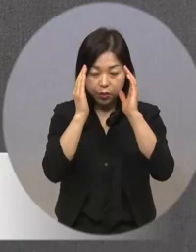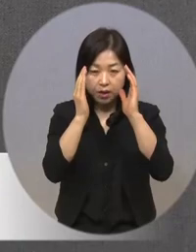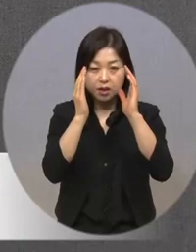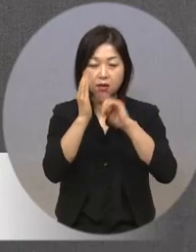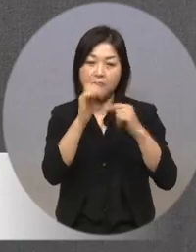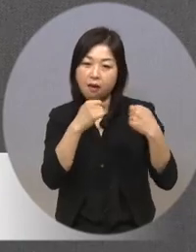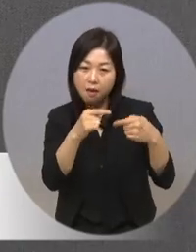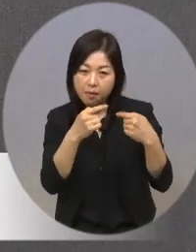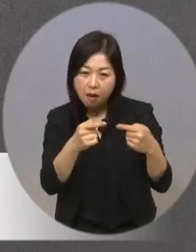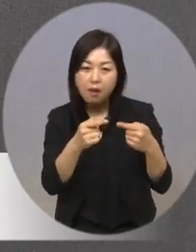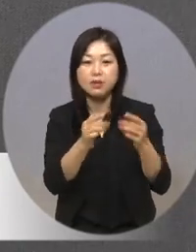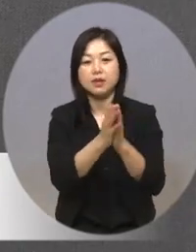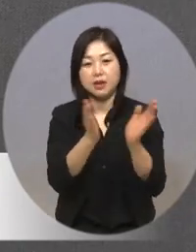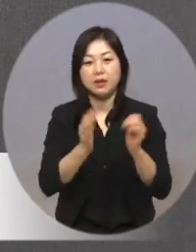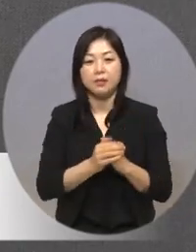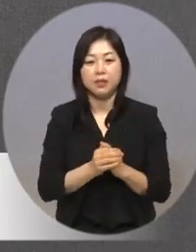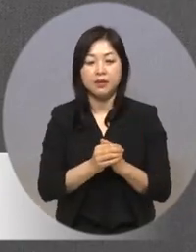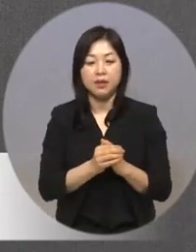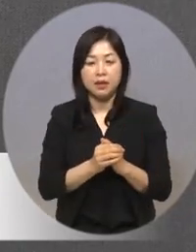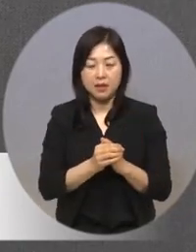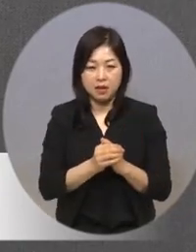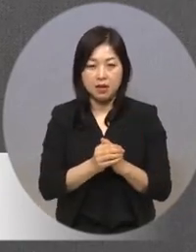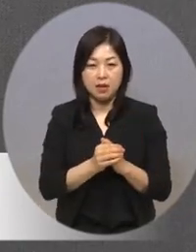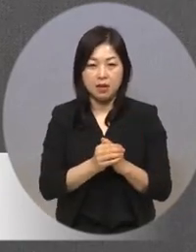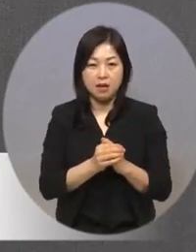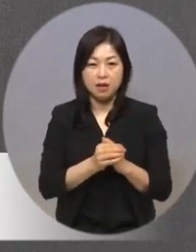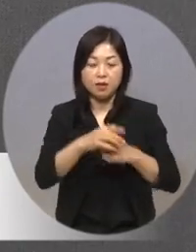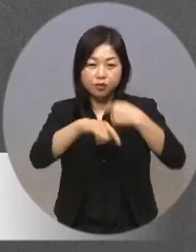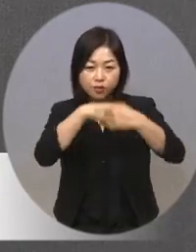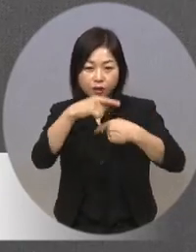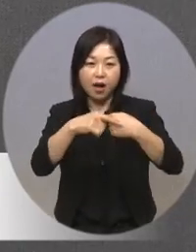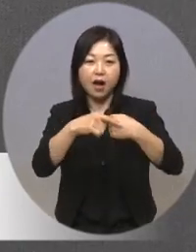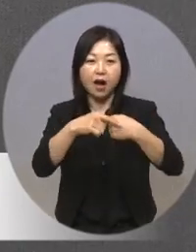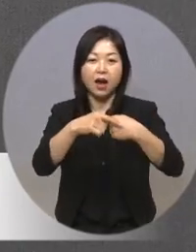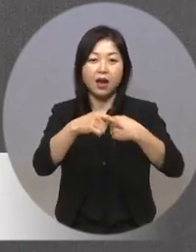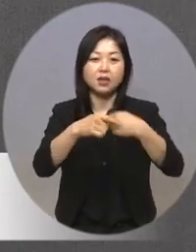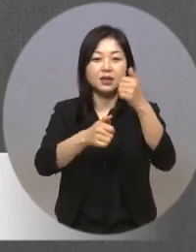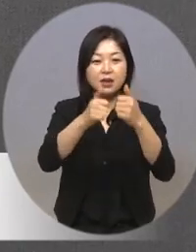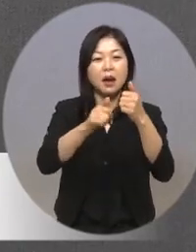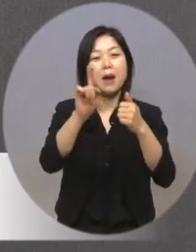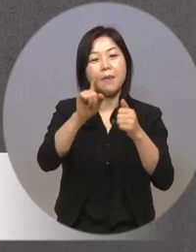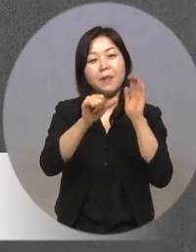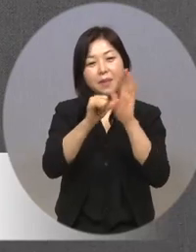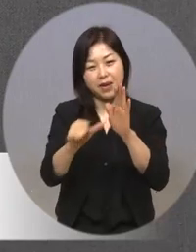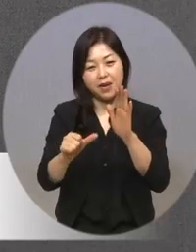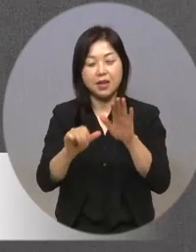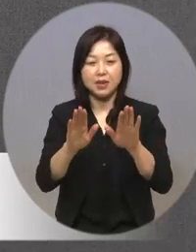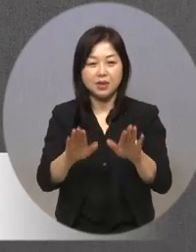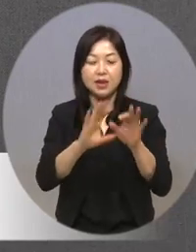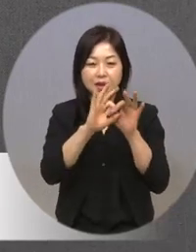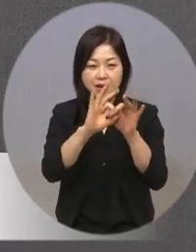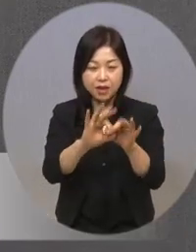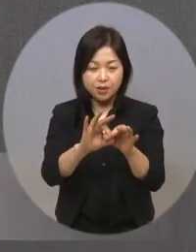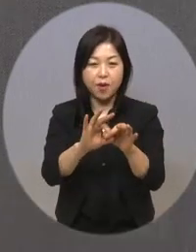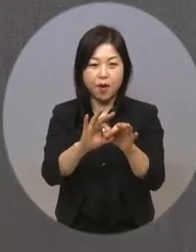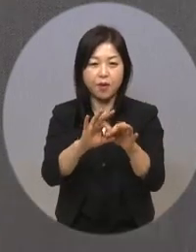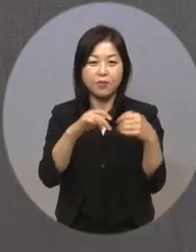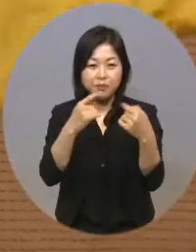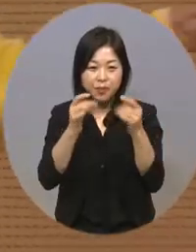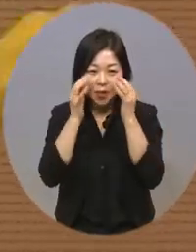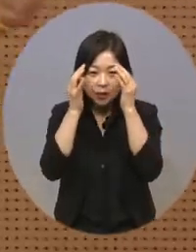하게 됐어요. 실기 시험이 한번 떨어졌어요. 네, 그래서 일단 계속 도전을 하고